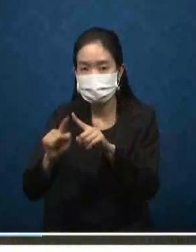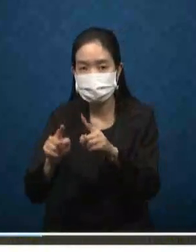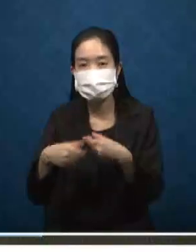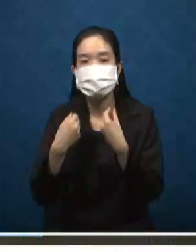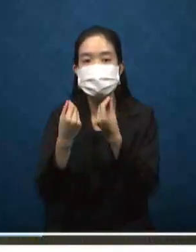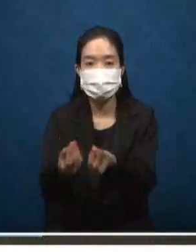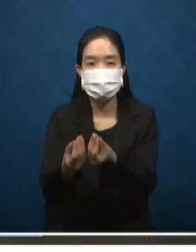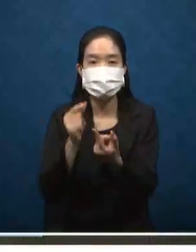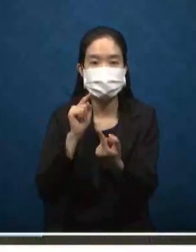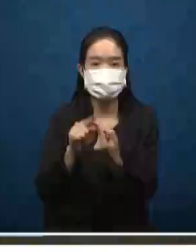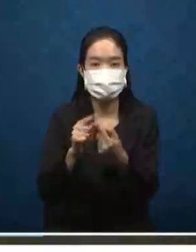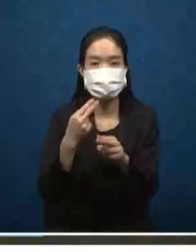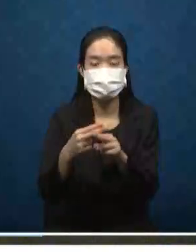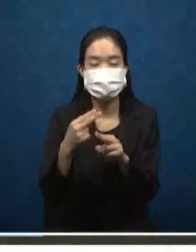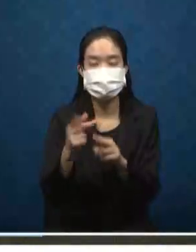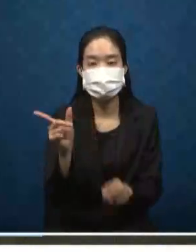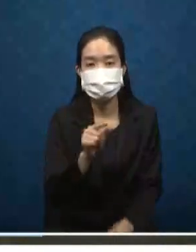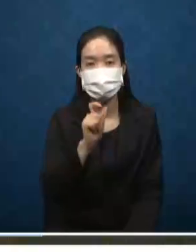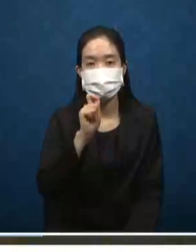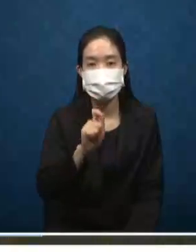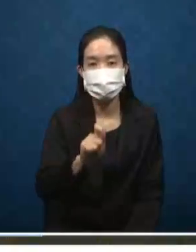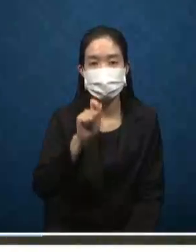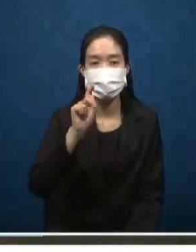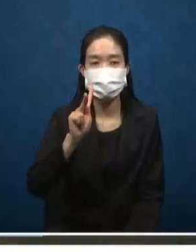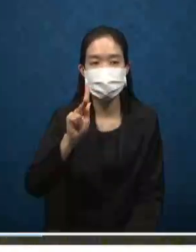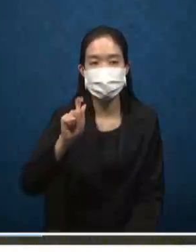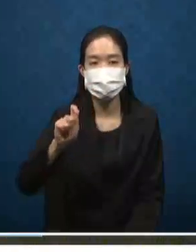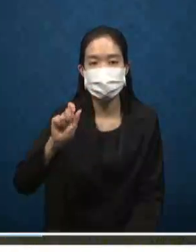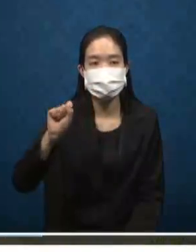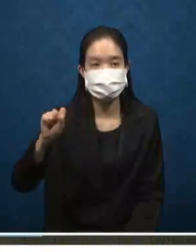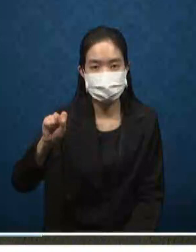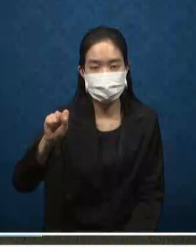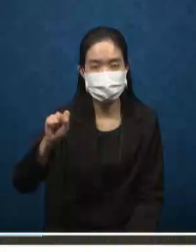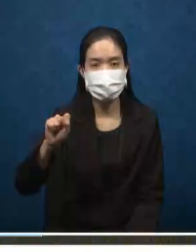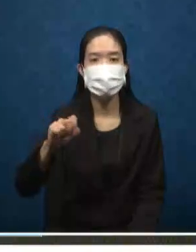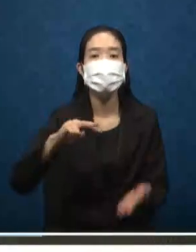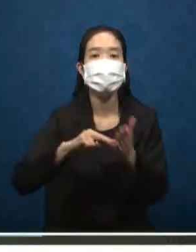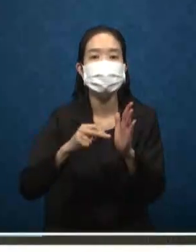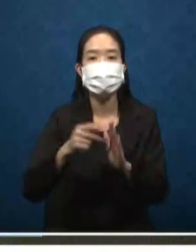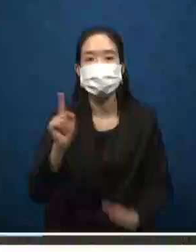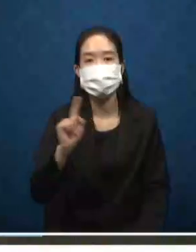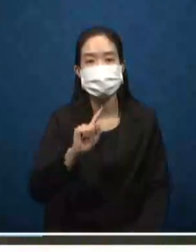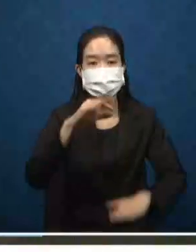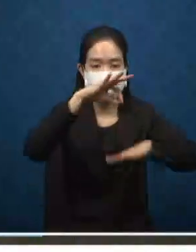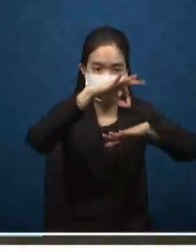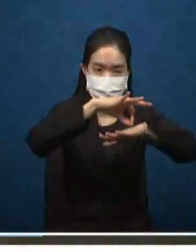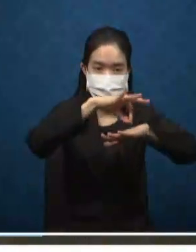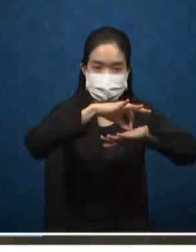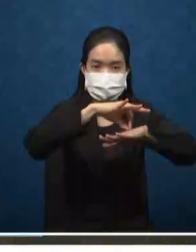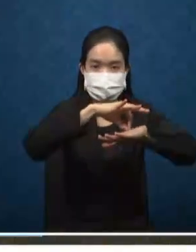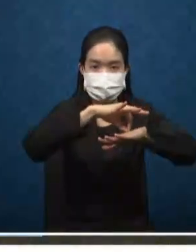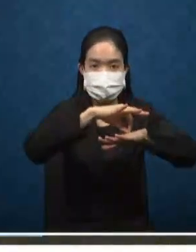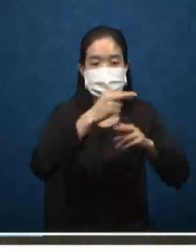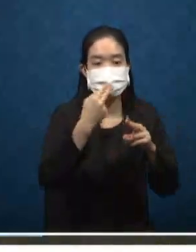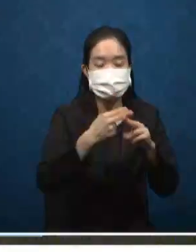กับอคสเขตพื้นที่หมายถึงการบรรจุแต่งตั้งโยกย้ายโอน